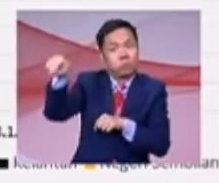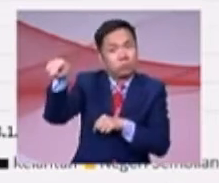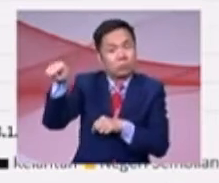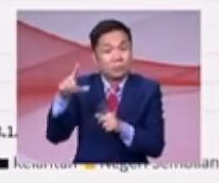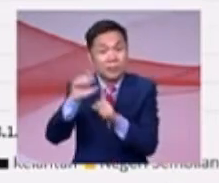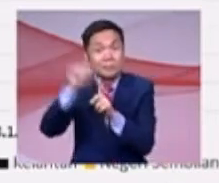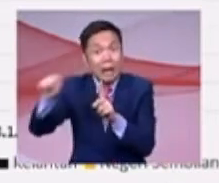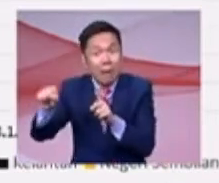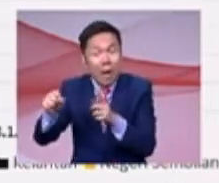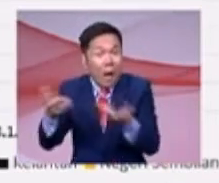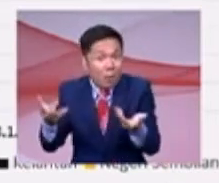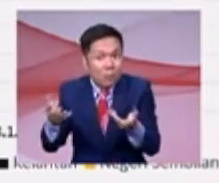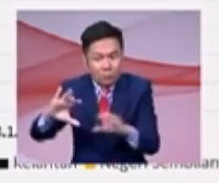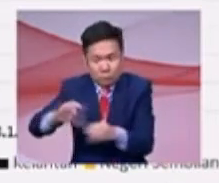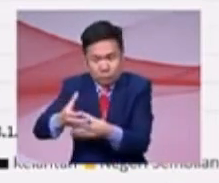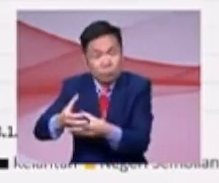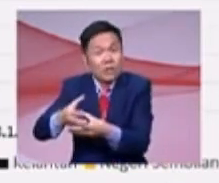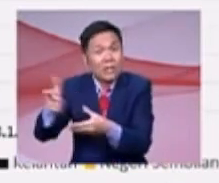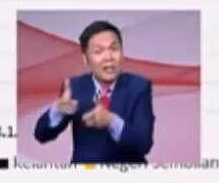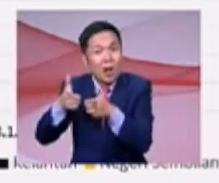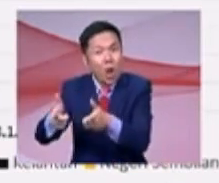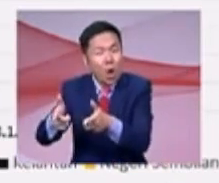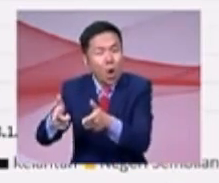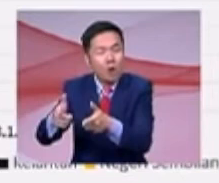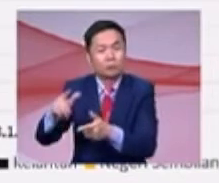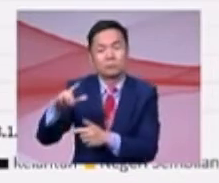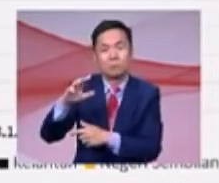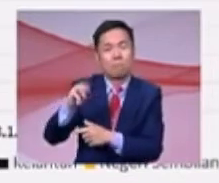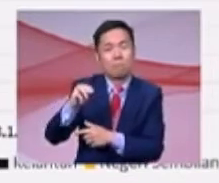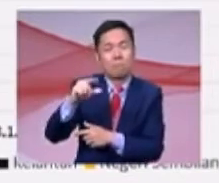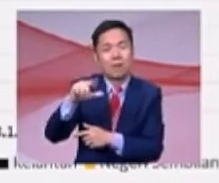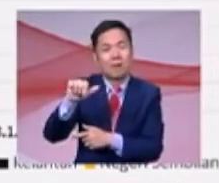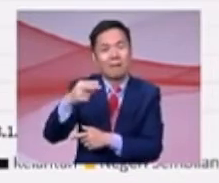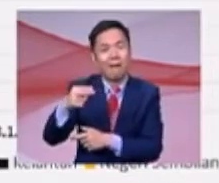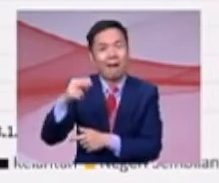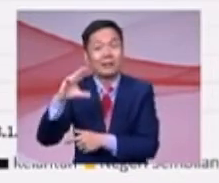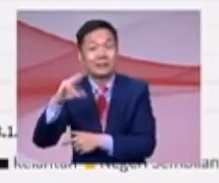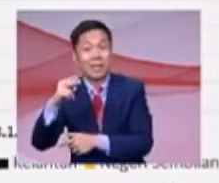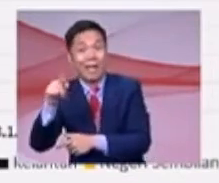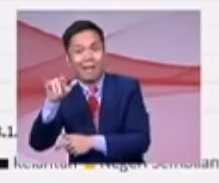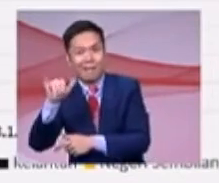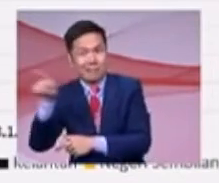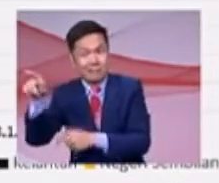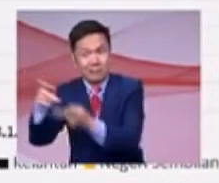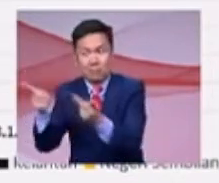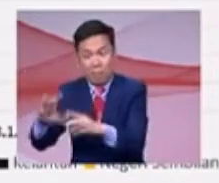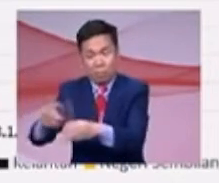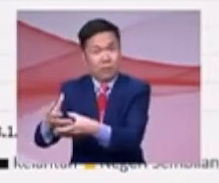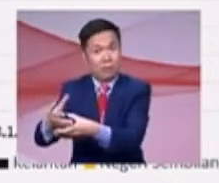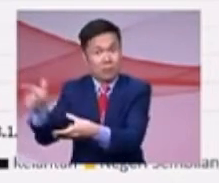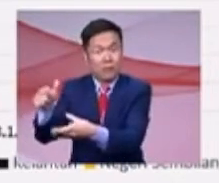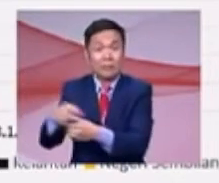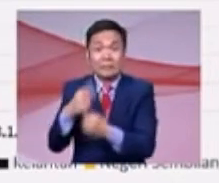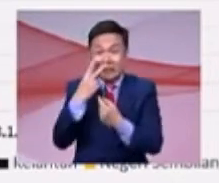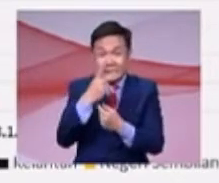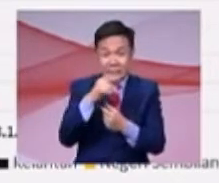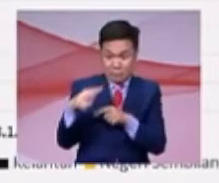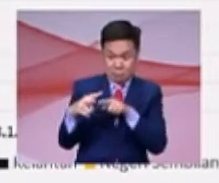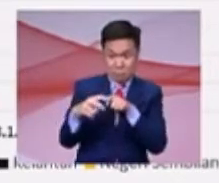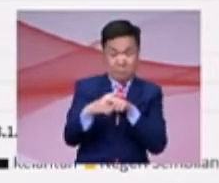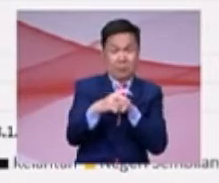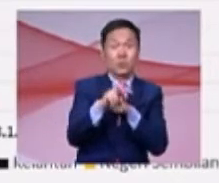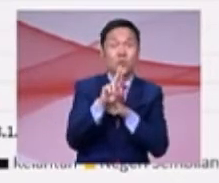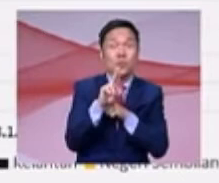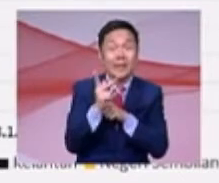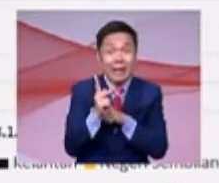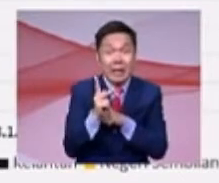tempatan, iaitu di kluster Lorong Megah Jaya. Dan sekarang ni itu yang kita bimbangkan, berarti United Kingdom